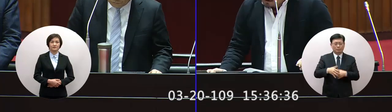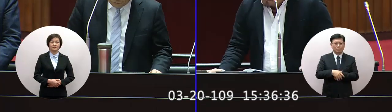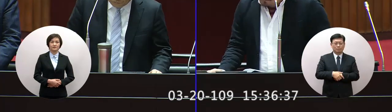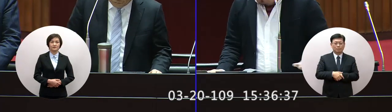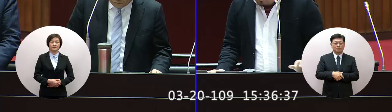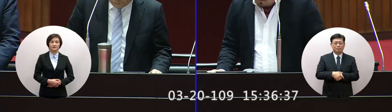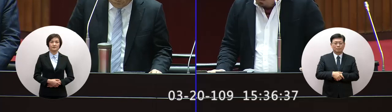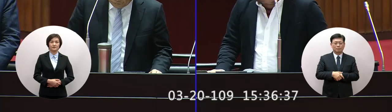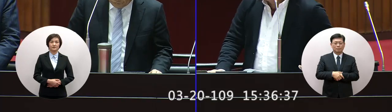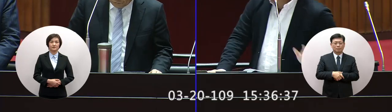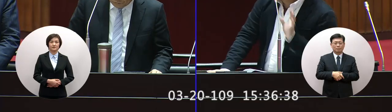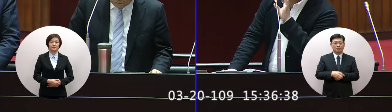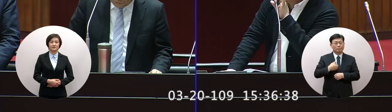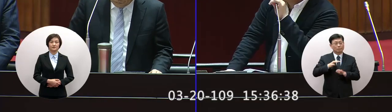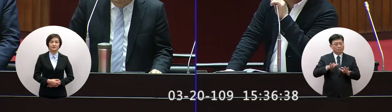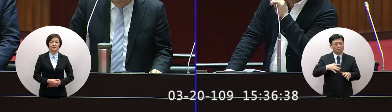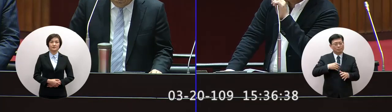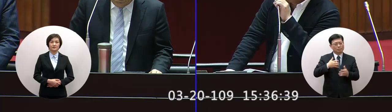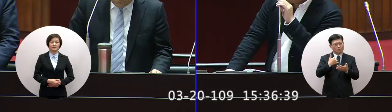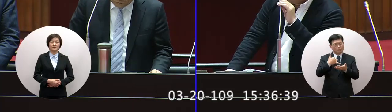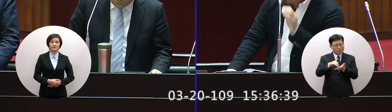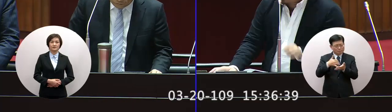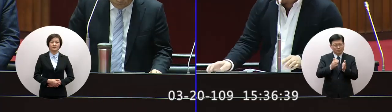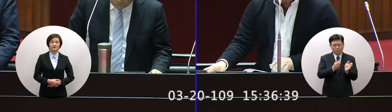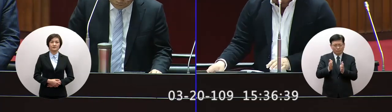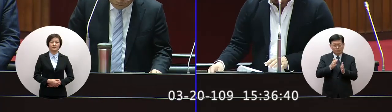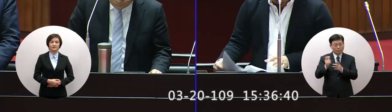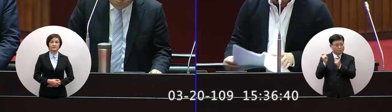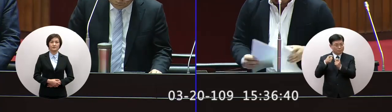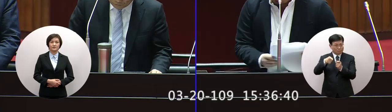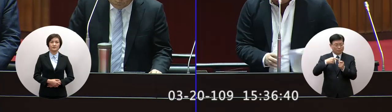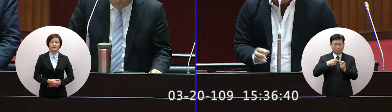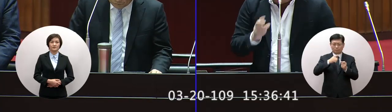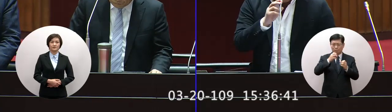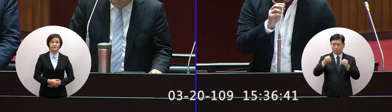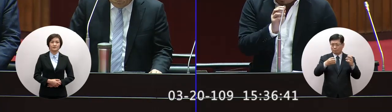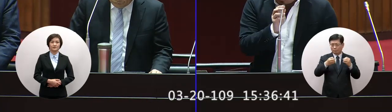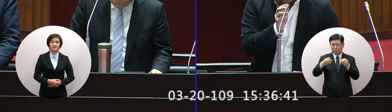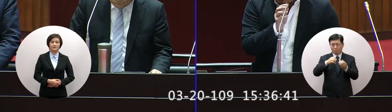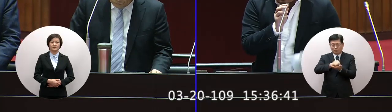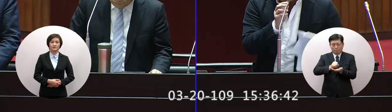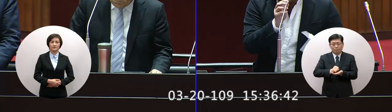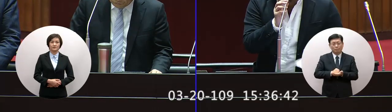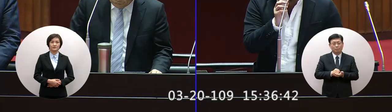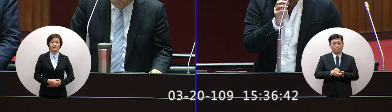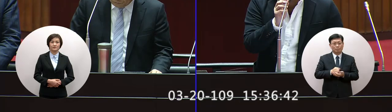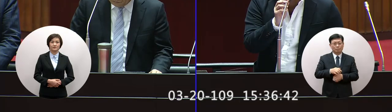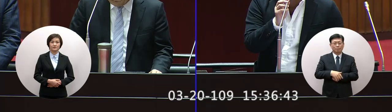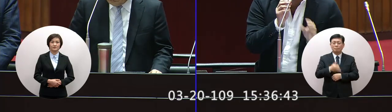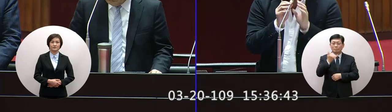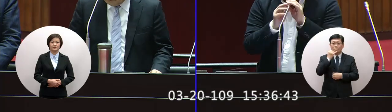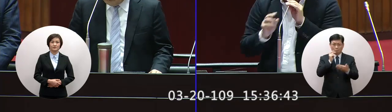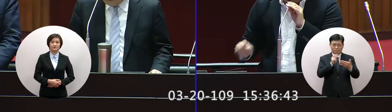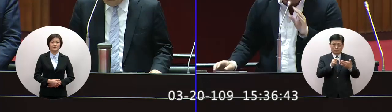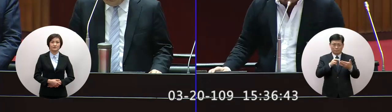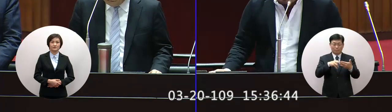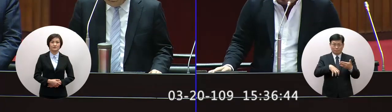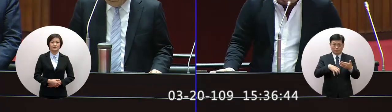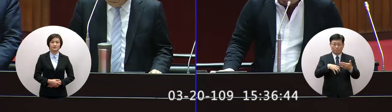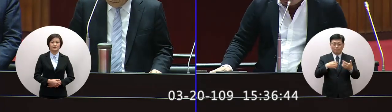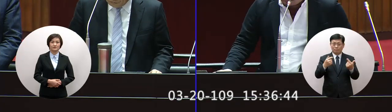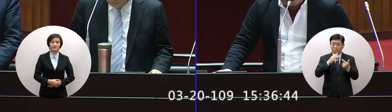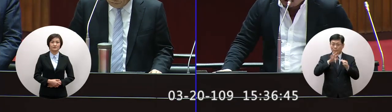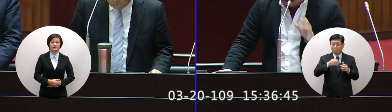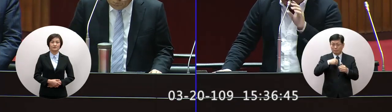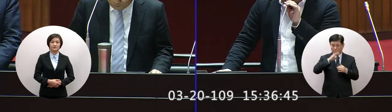好，那我们其实整理了一些这段时间的这些国际的舆论哈，这些国际的舆论大家请看，可以看一下。即便在